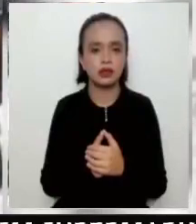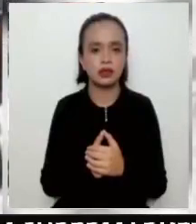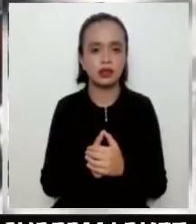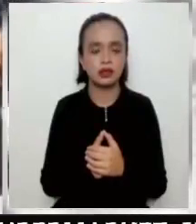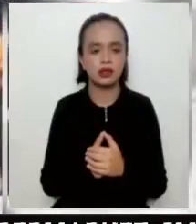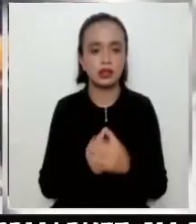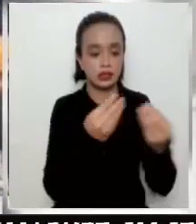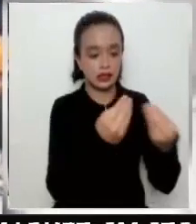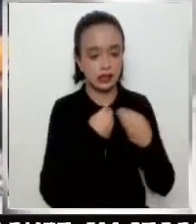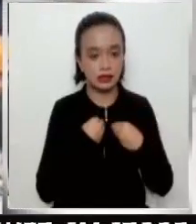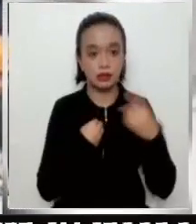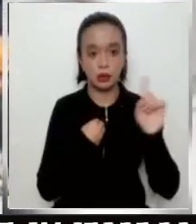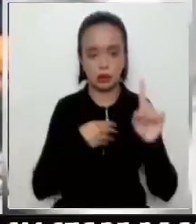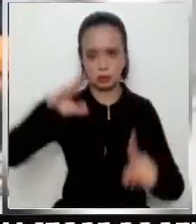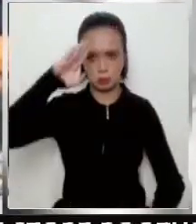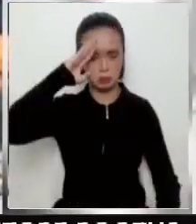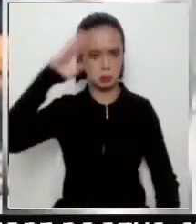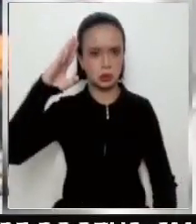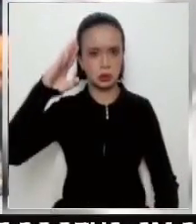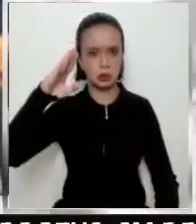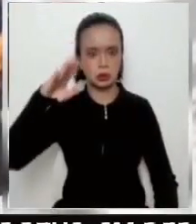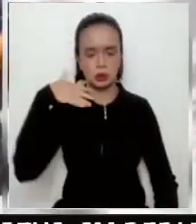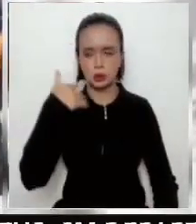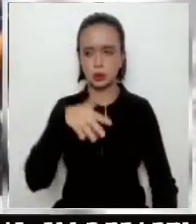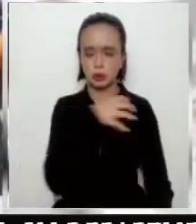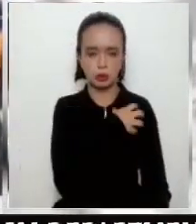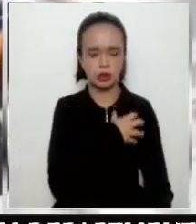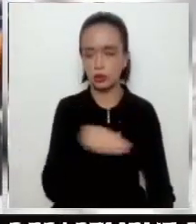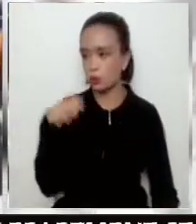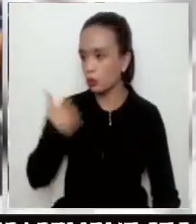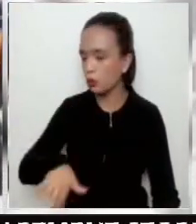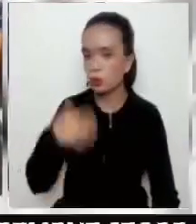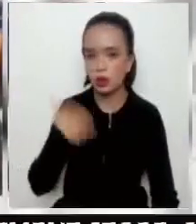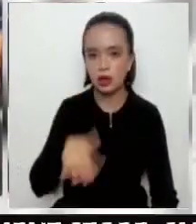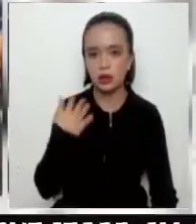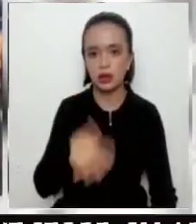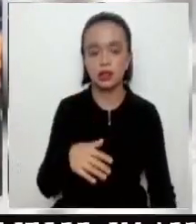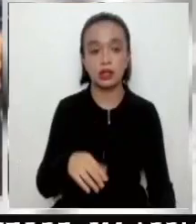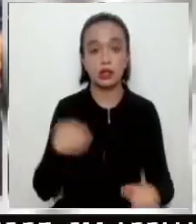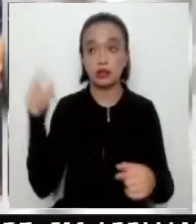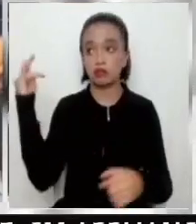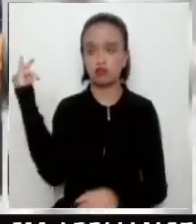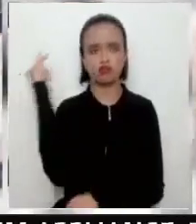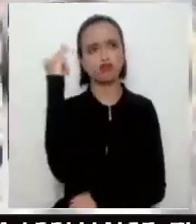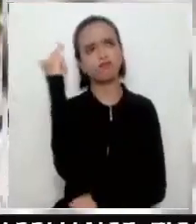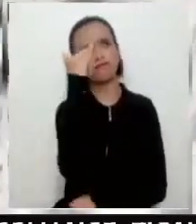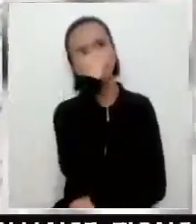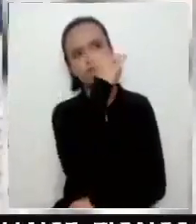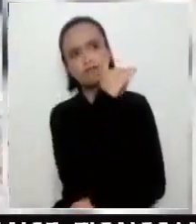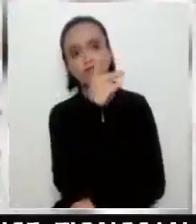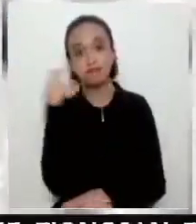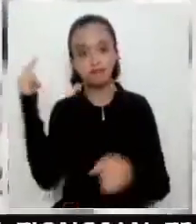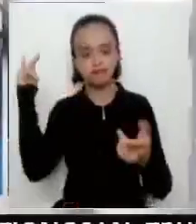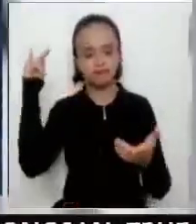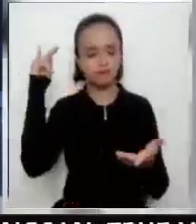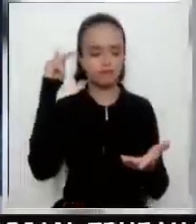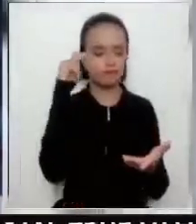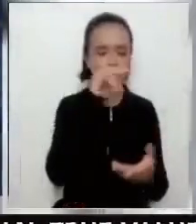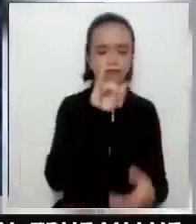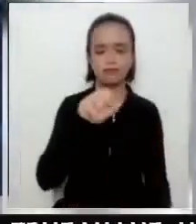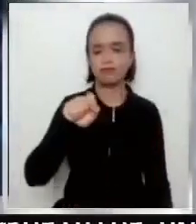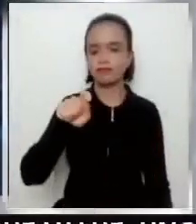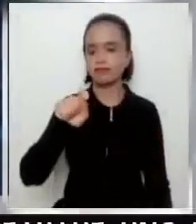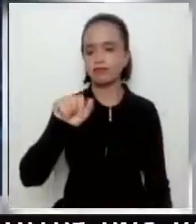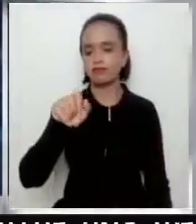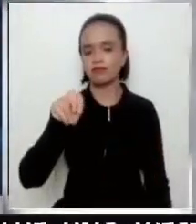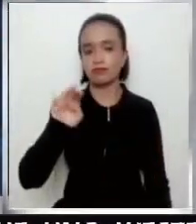operations ng police, as in. Wow. So maludo sila, umalis kami. Nung nasa eroplano kami, papunta na dito sa Istanbul, nagpalakpakan lahat sa loob